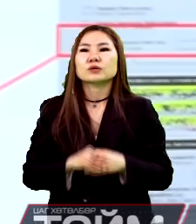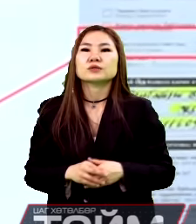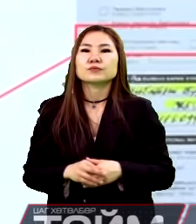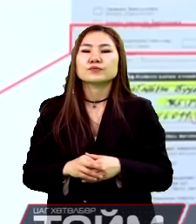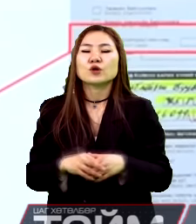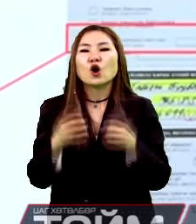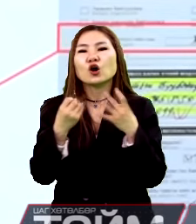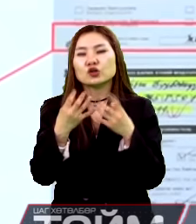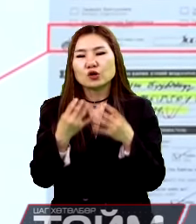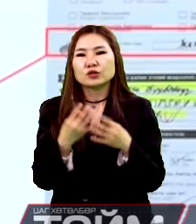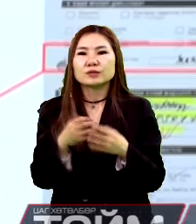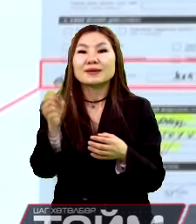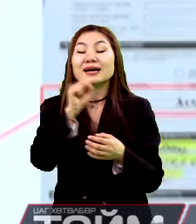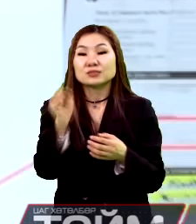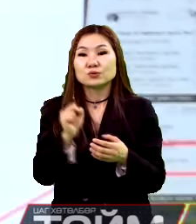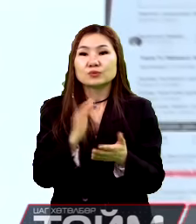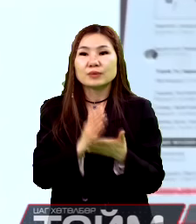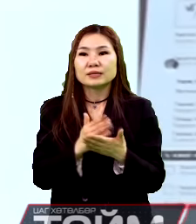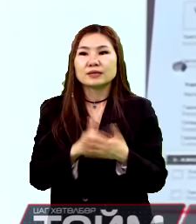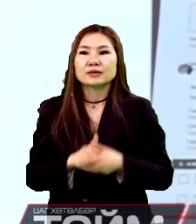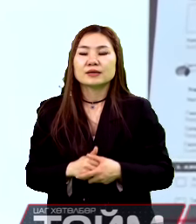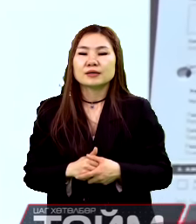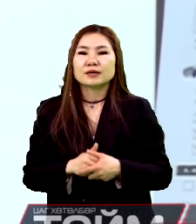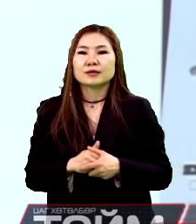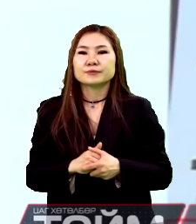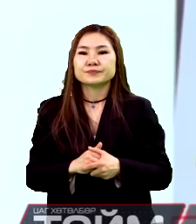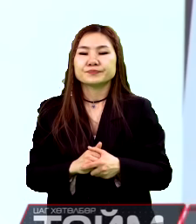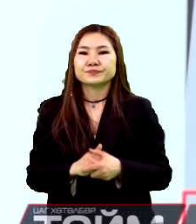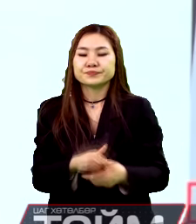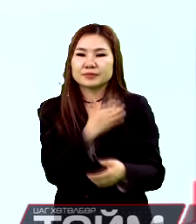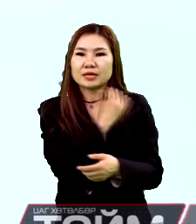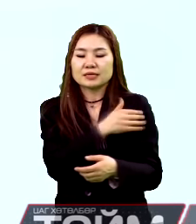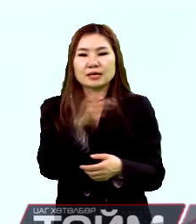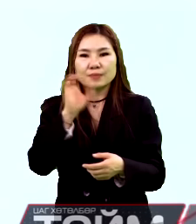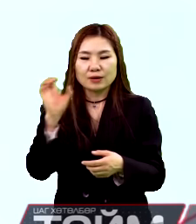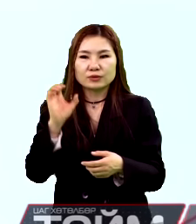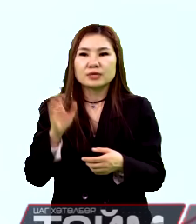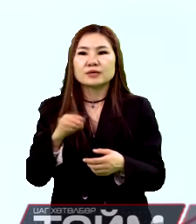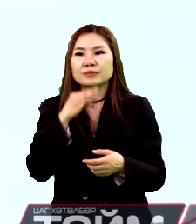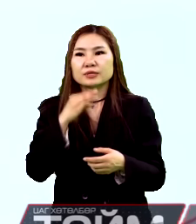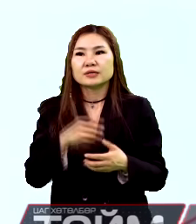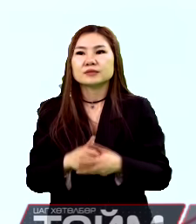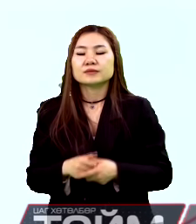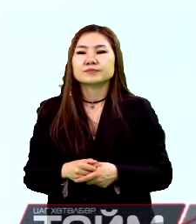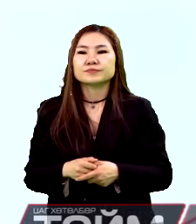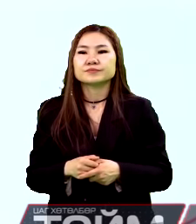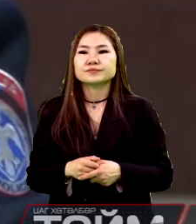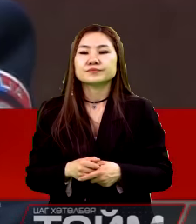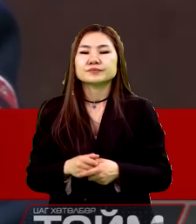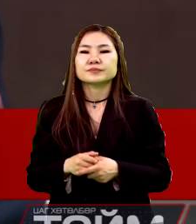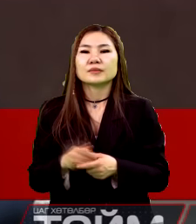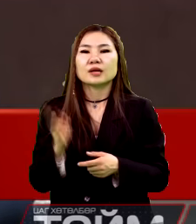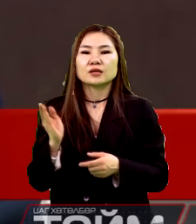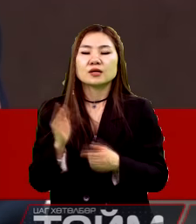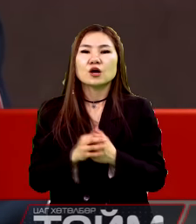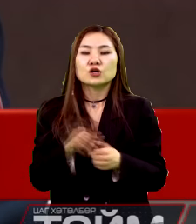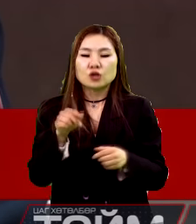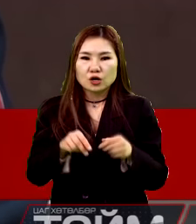уу? Гэт ингээд их олон олон хардлагууд байлаа. За ингээд ямар ч үсэн цагдаагийн байгууллагаас өгсөн мэдээллийг хүргэе та тийм. За мөн дээр